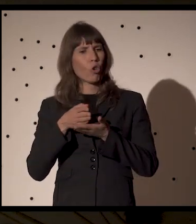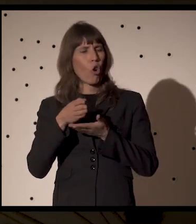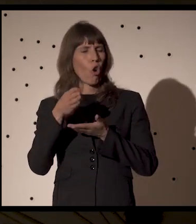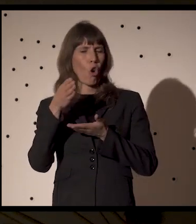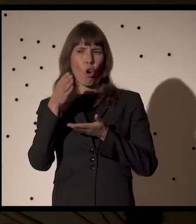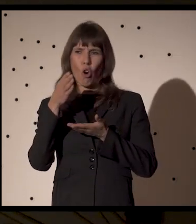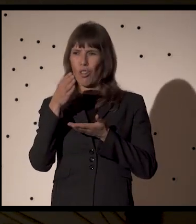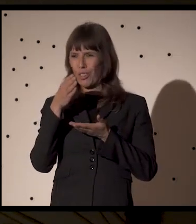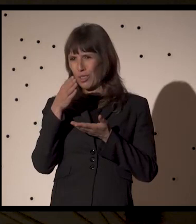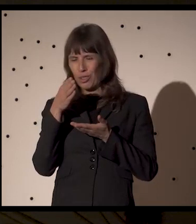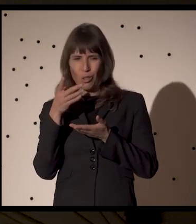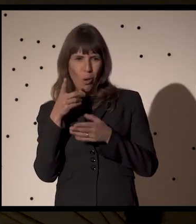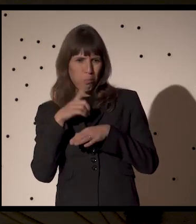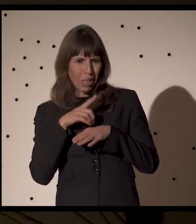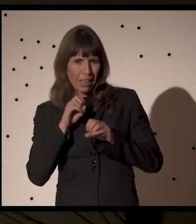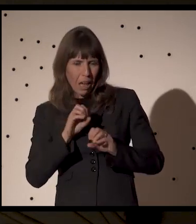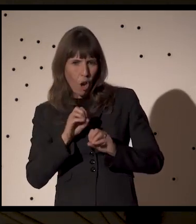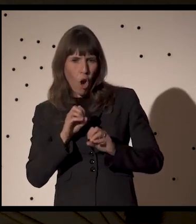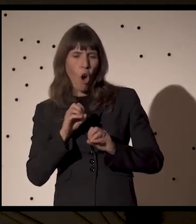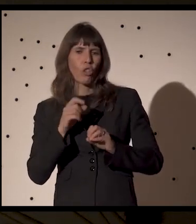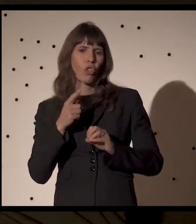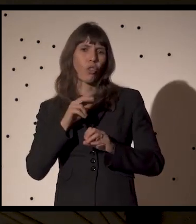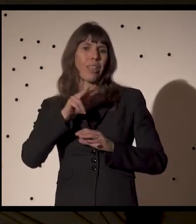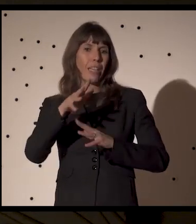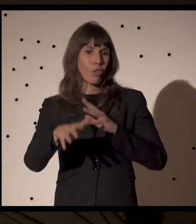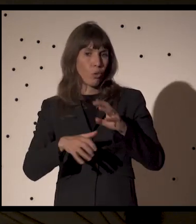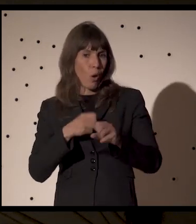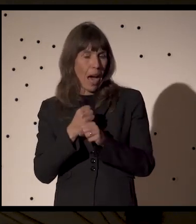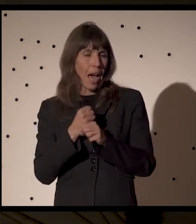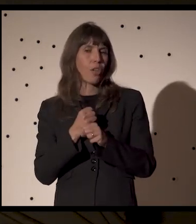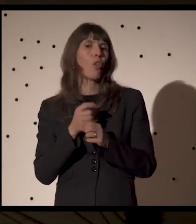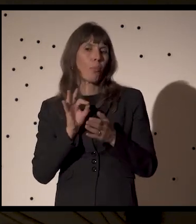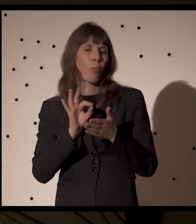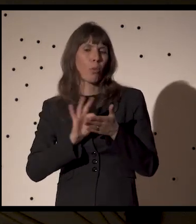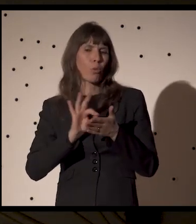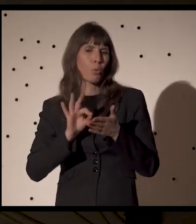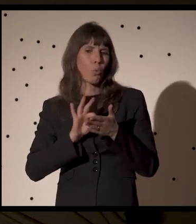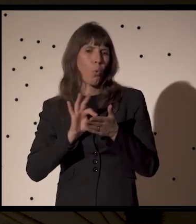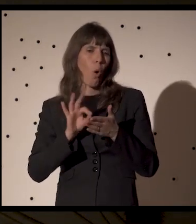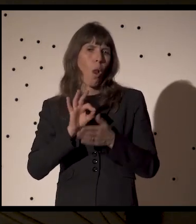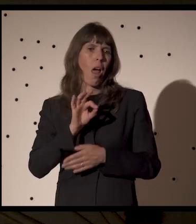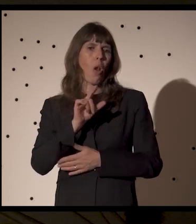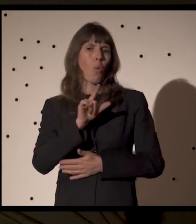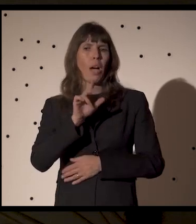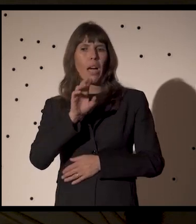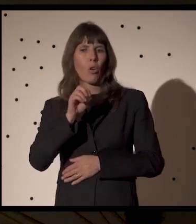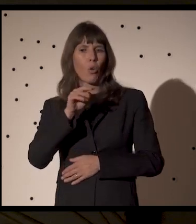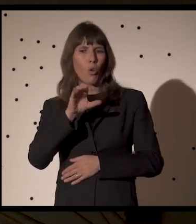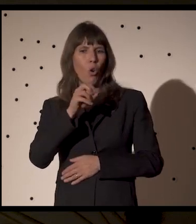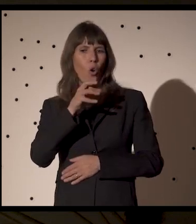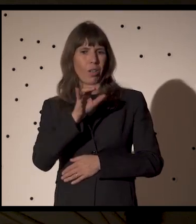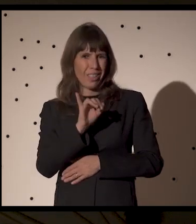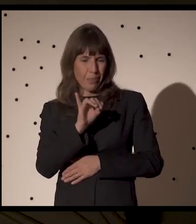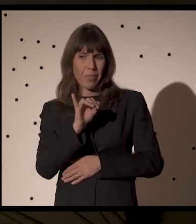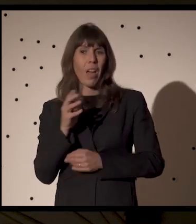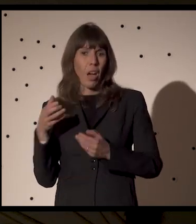della scuola Luca Ronconi per la formazione degli attori anche nel campo della della commedia dell'arte la compagnia sarà coinvolta